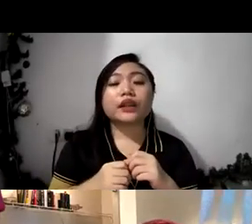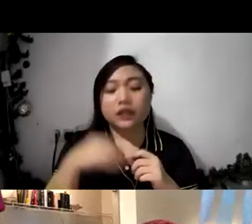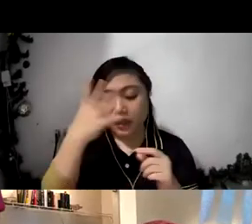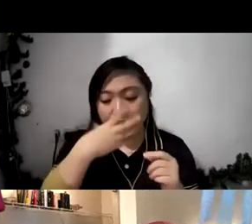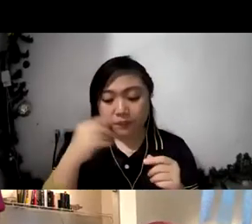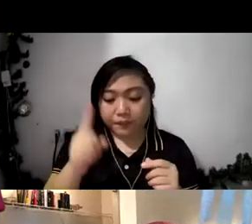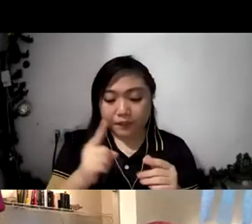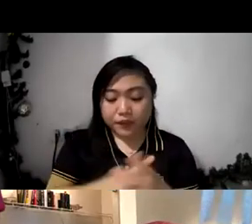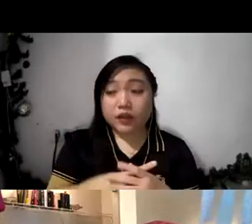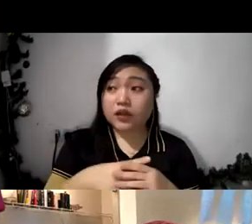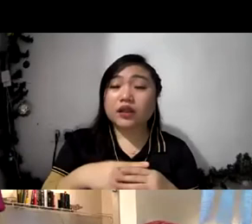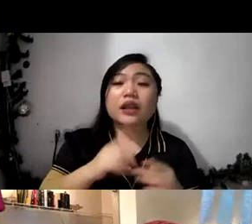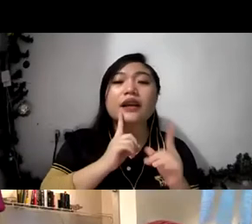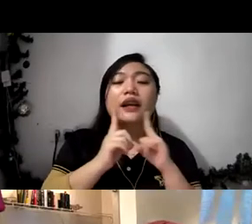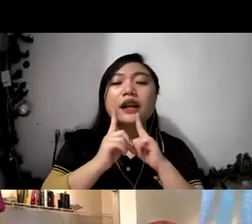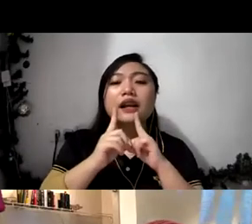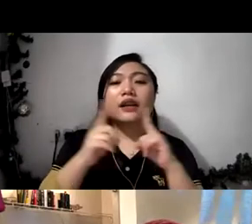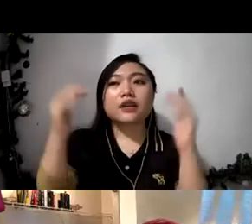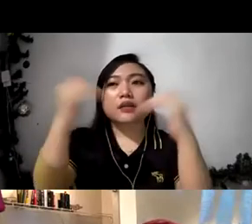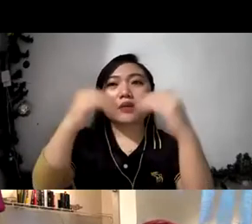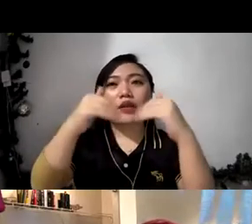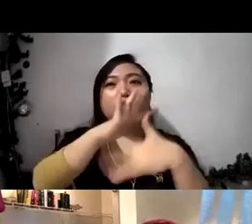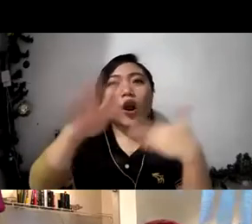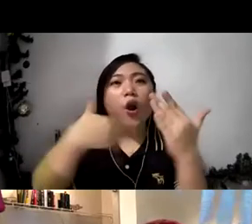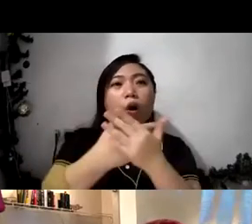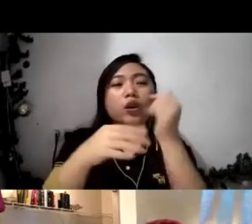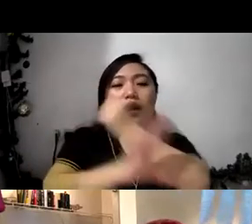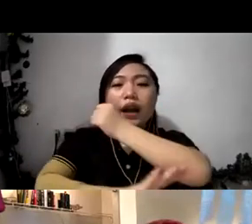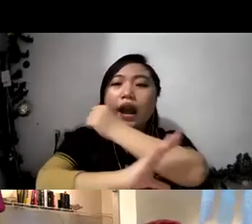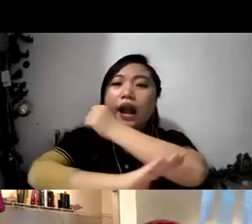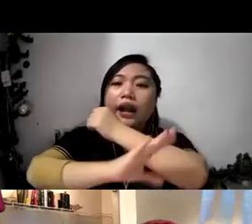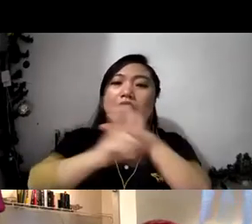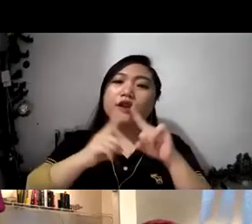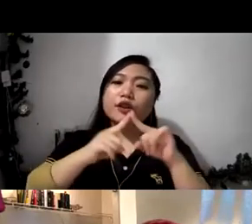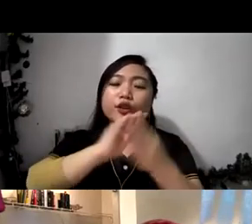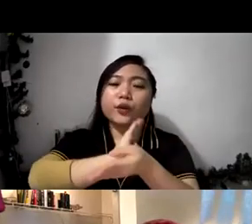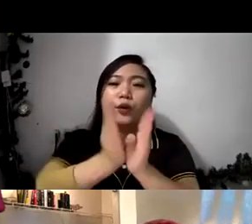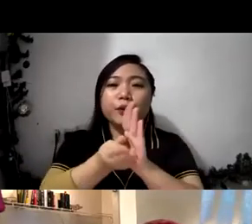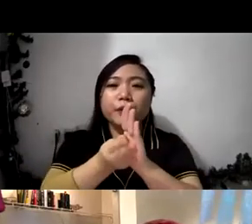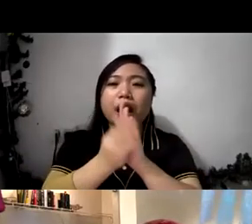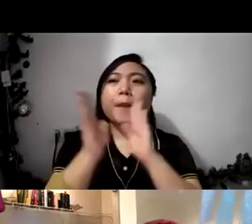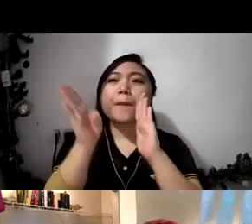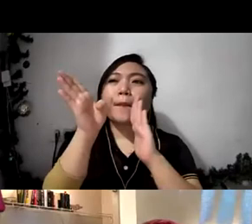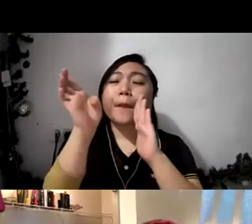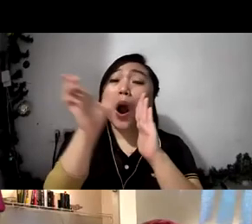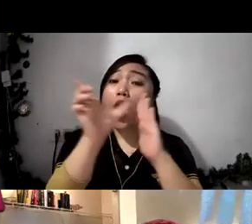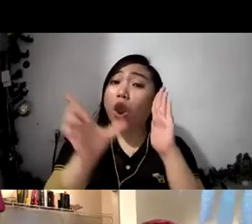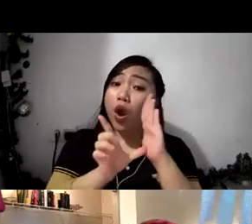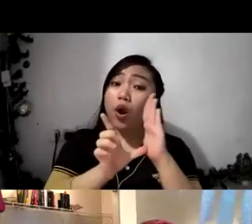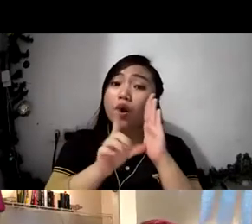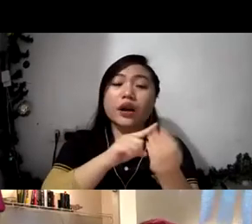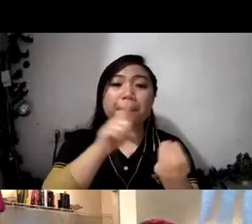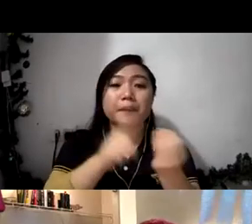no, nagkasundo-sundo yung mga bansang nag-commit dito na gawing batas, no, gawing yung gender mainstreaming